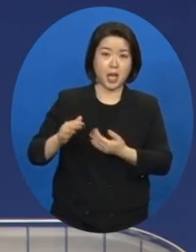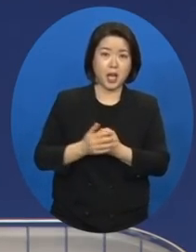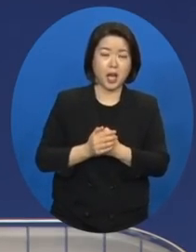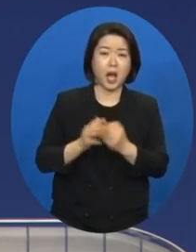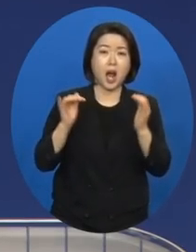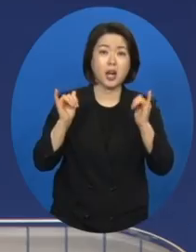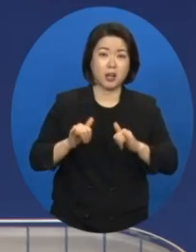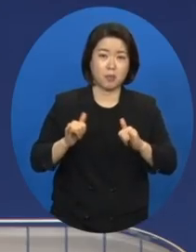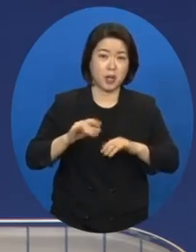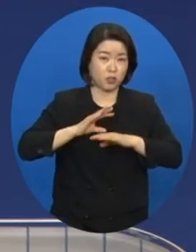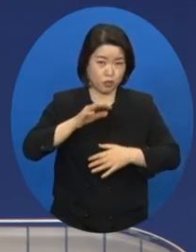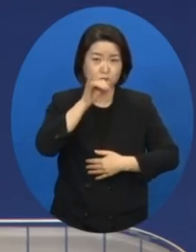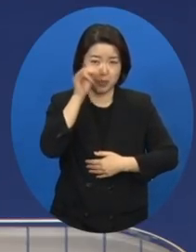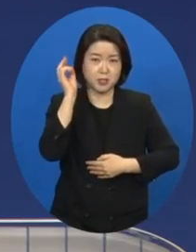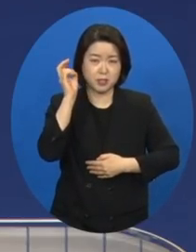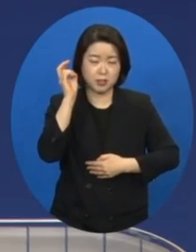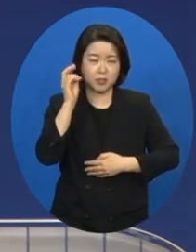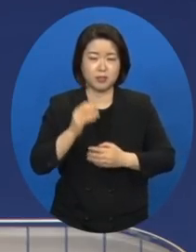이 사울의 두려움은